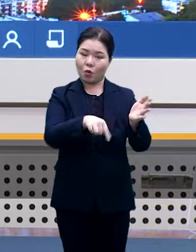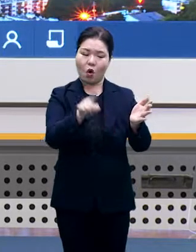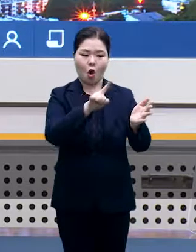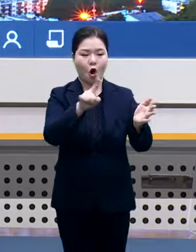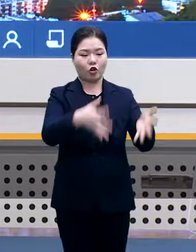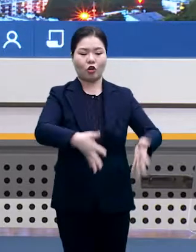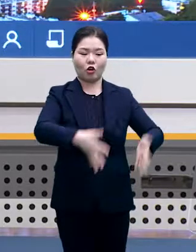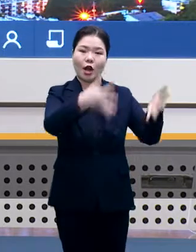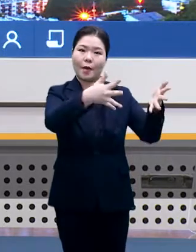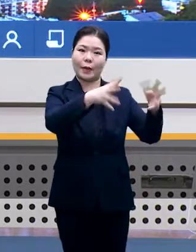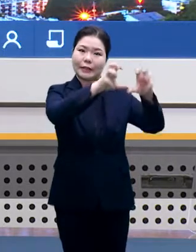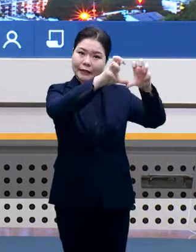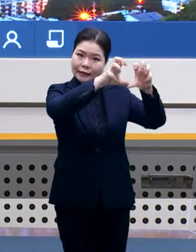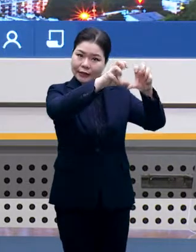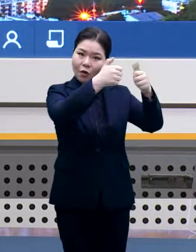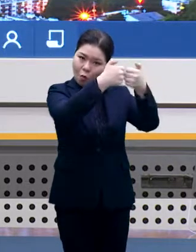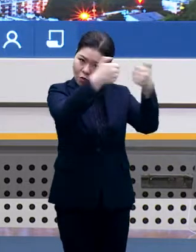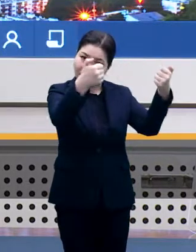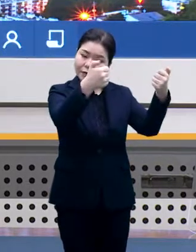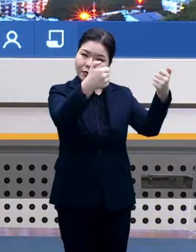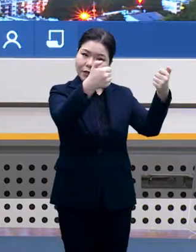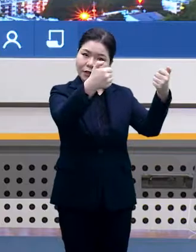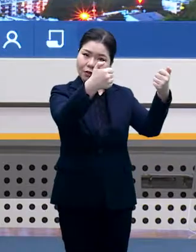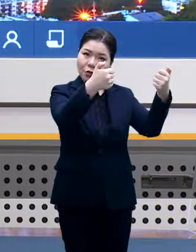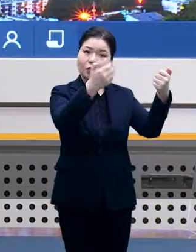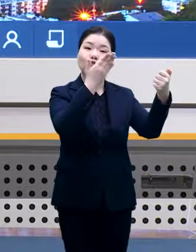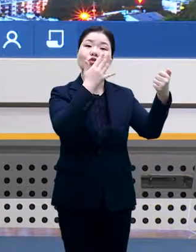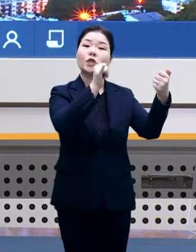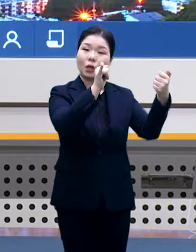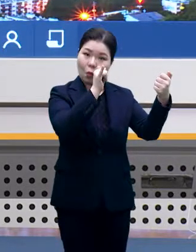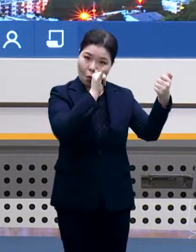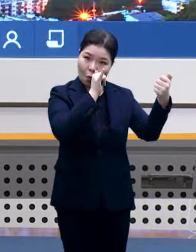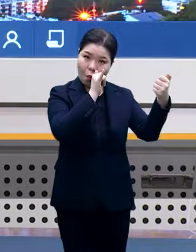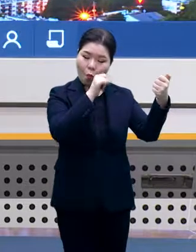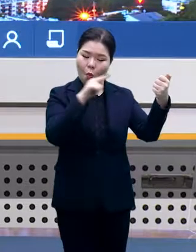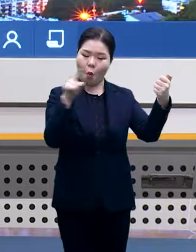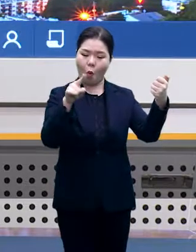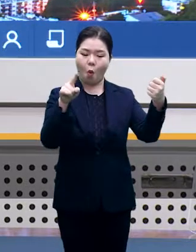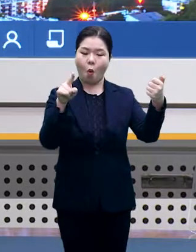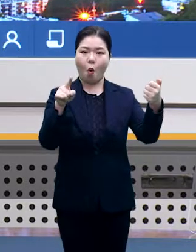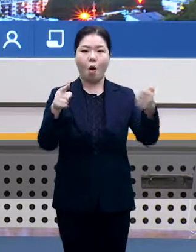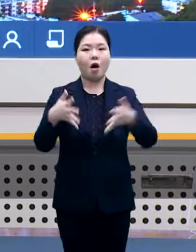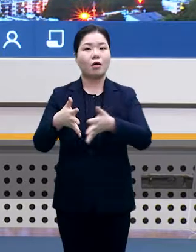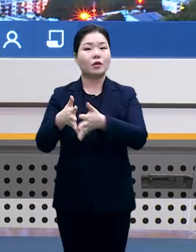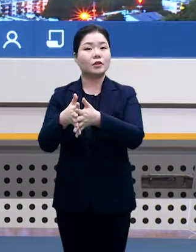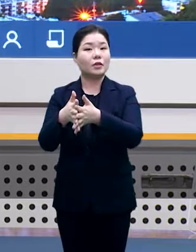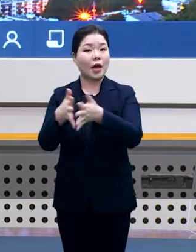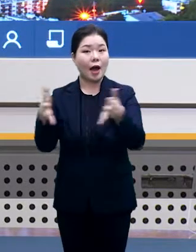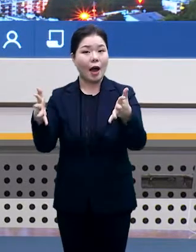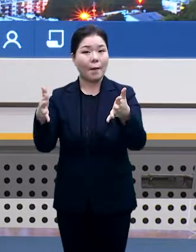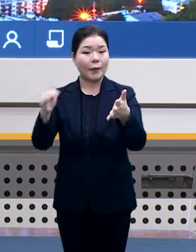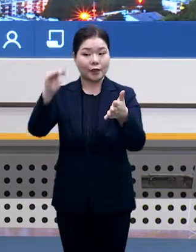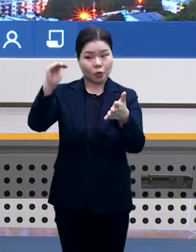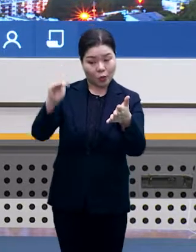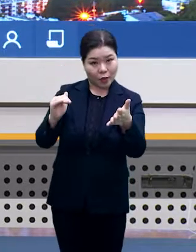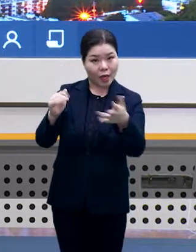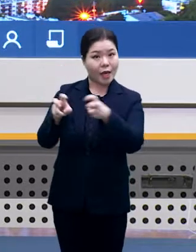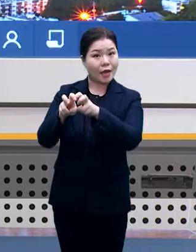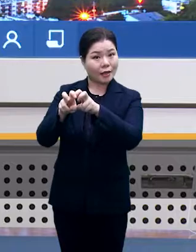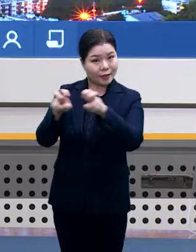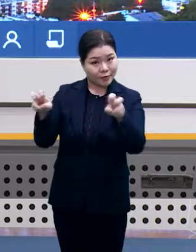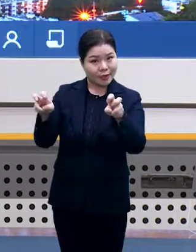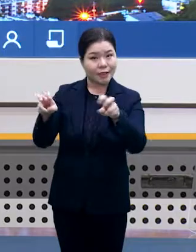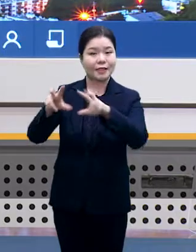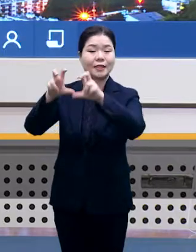안에서도 어떤 동은 50층까지도 짓고 또 다른 동은